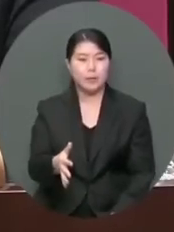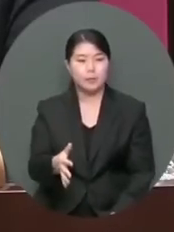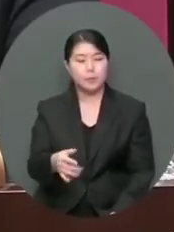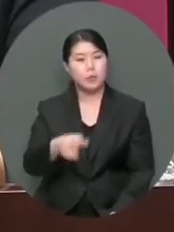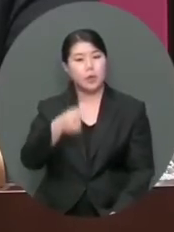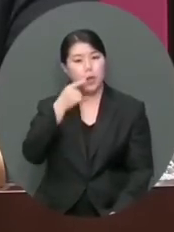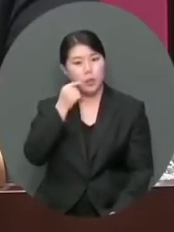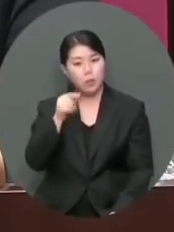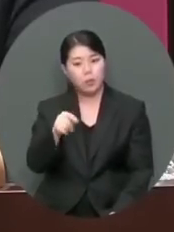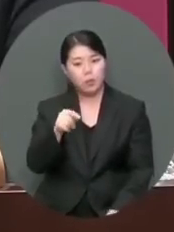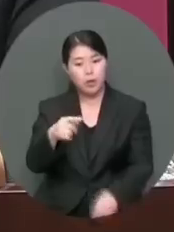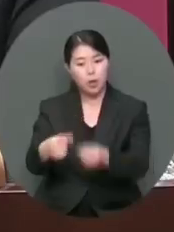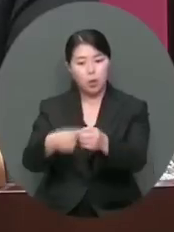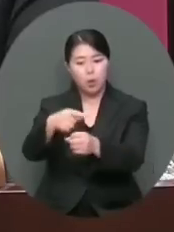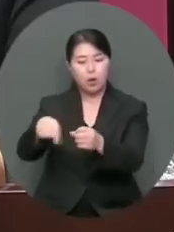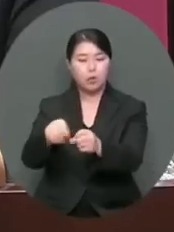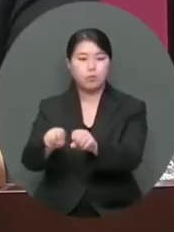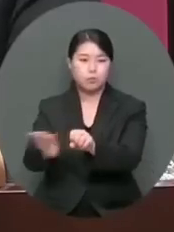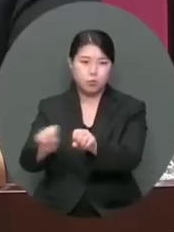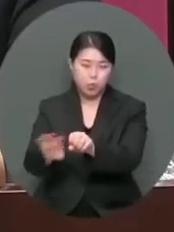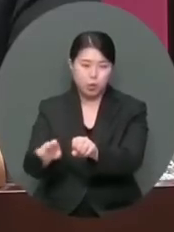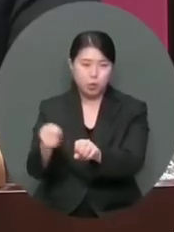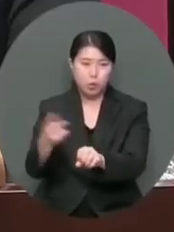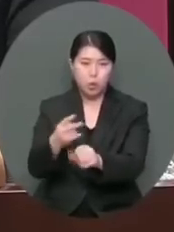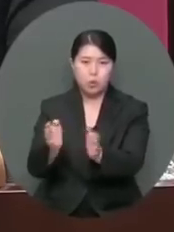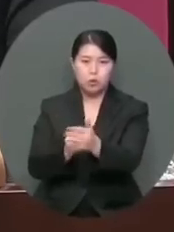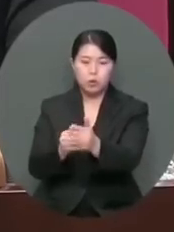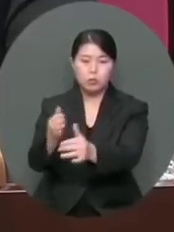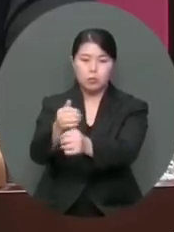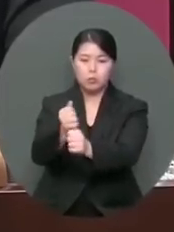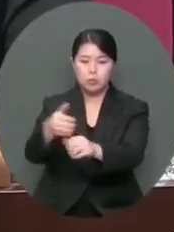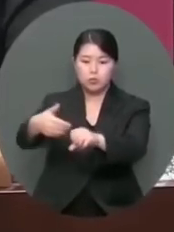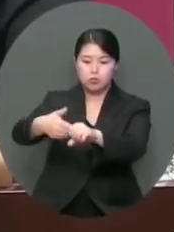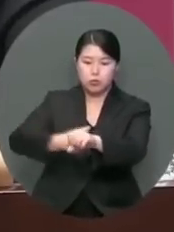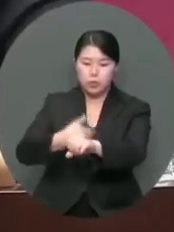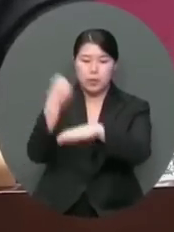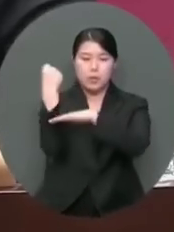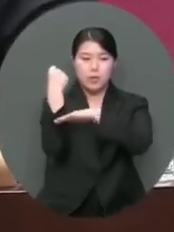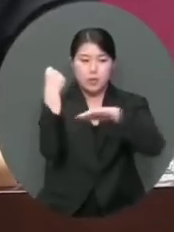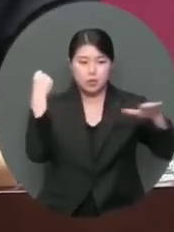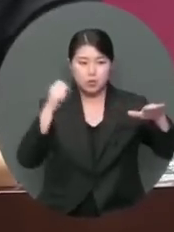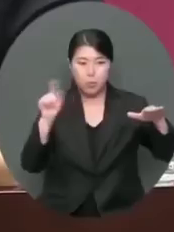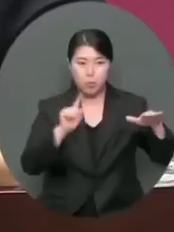문제 그리고 일본의 수산물 수입에 있어서의 최고의 기준은